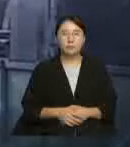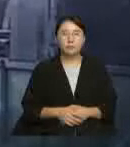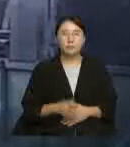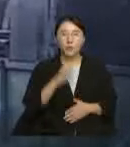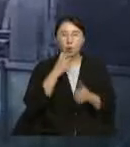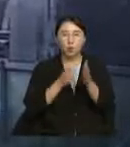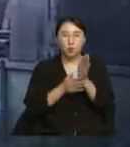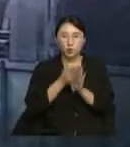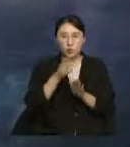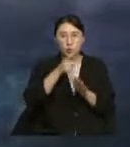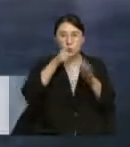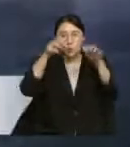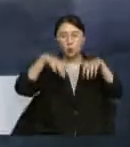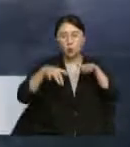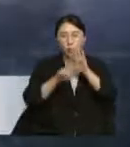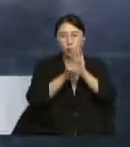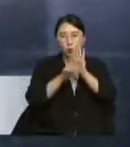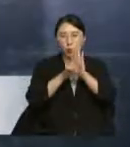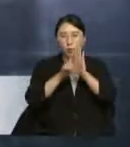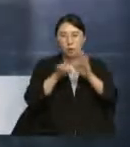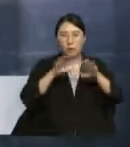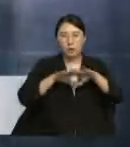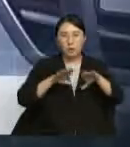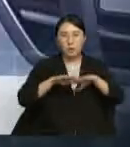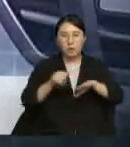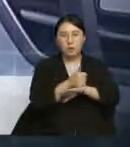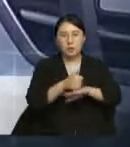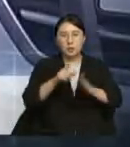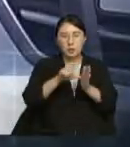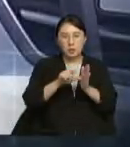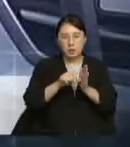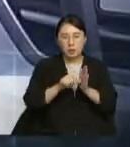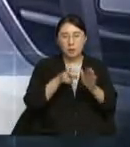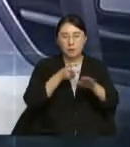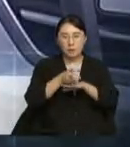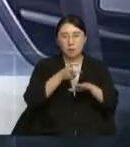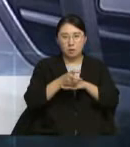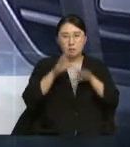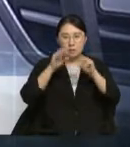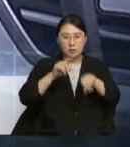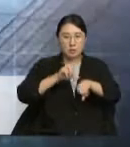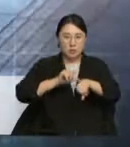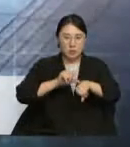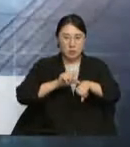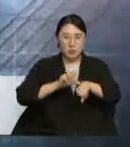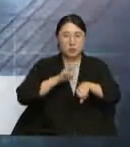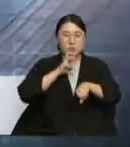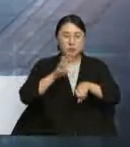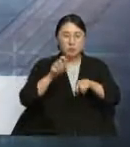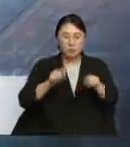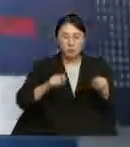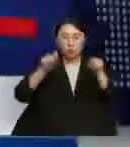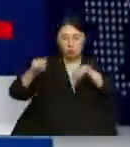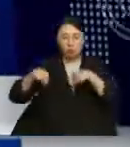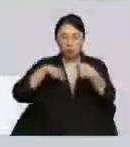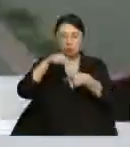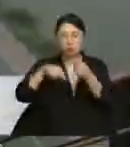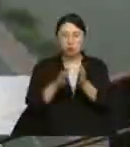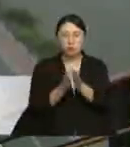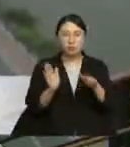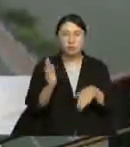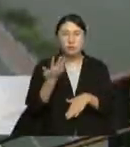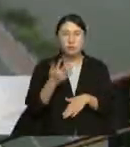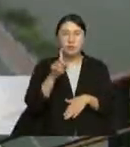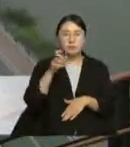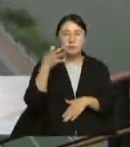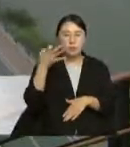서울시가 호우 경보가 해제될 때까지 출퇴근 시간 때 대중교통 막차 시간에 30분씩 연장에 운영합니다